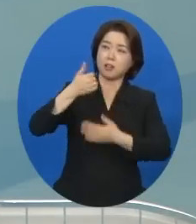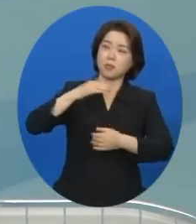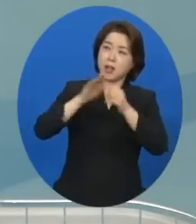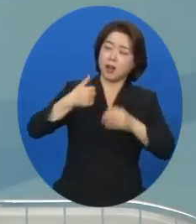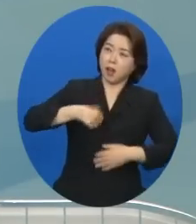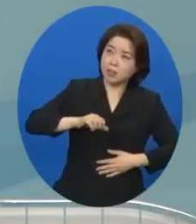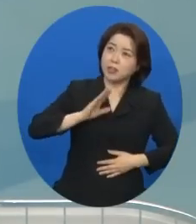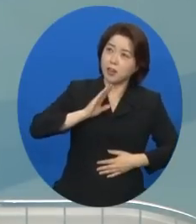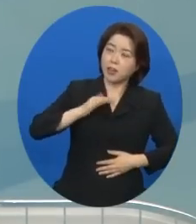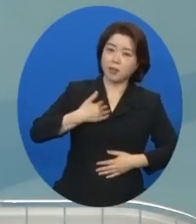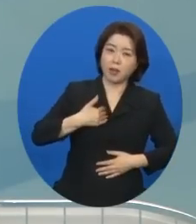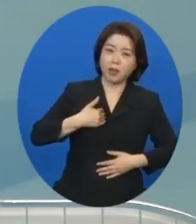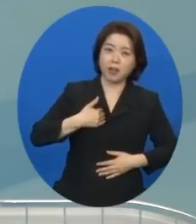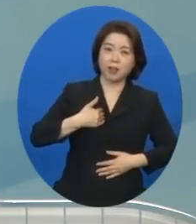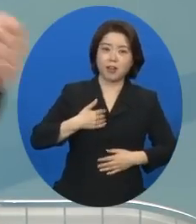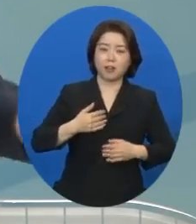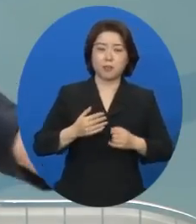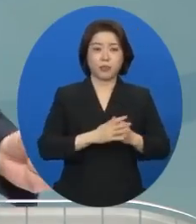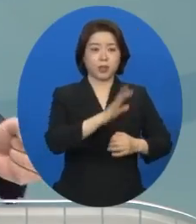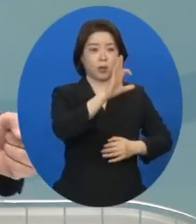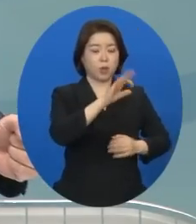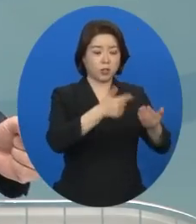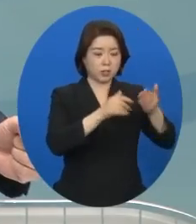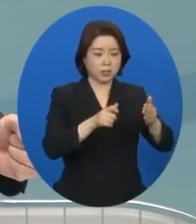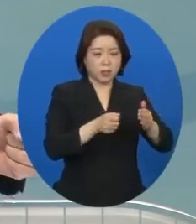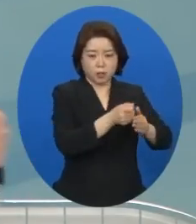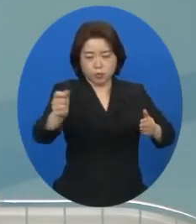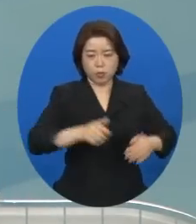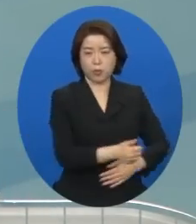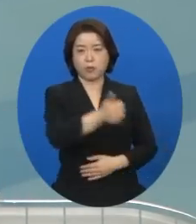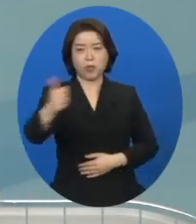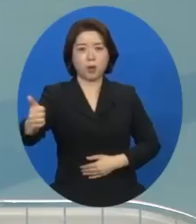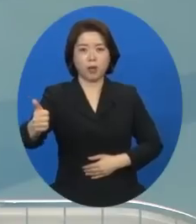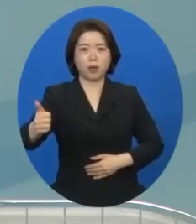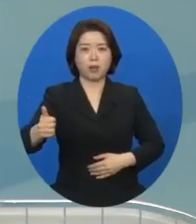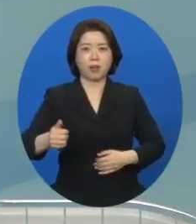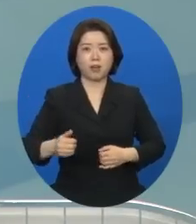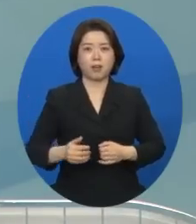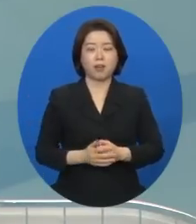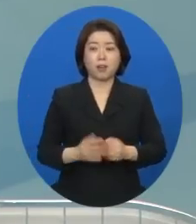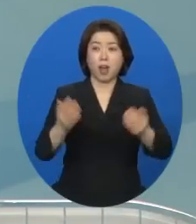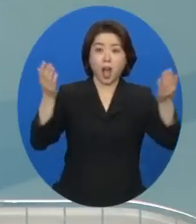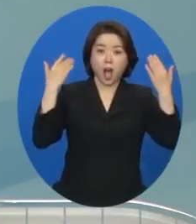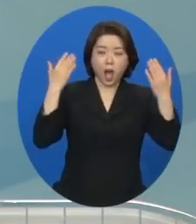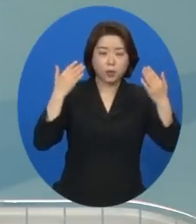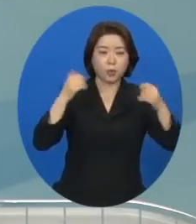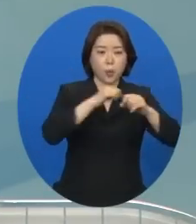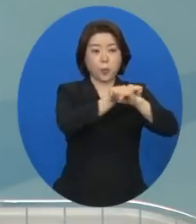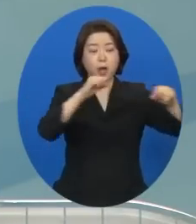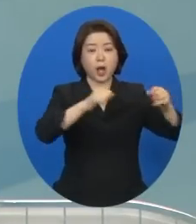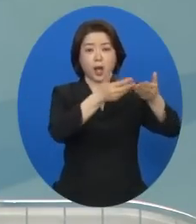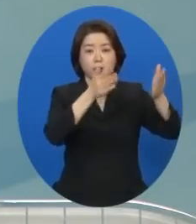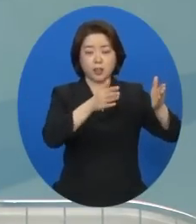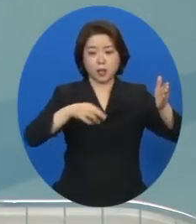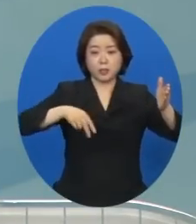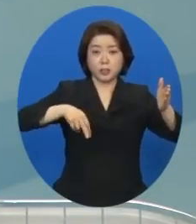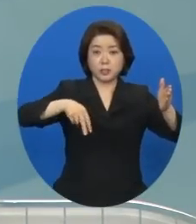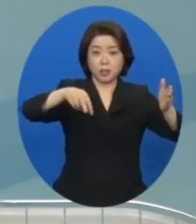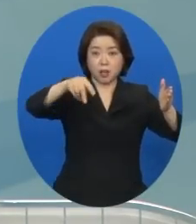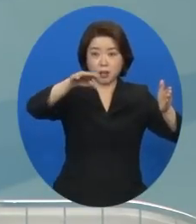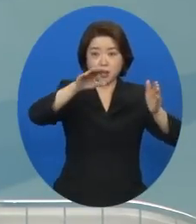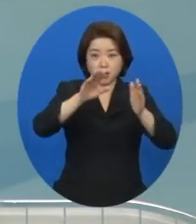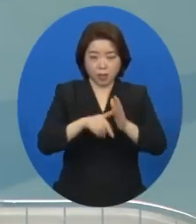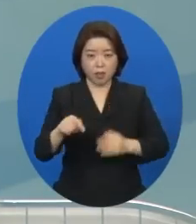이 아이가 화장실을 나와요. 그리고는 학교 강당을 지나가는데 그 학교